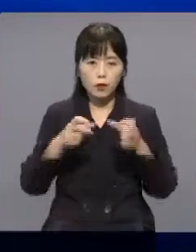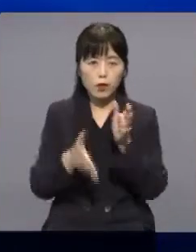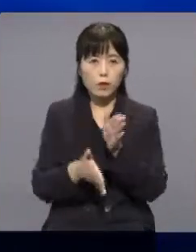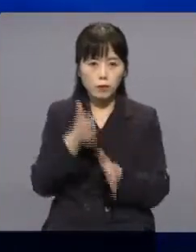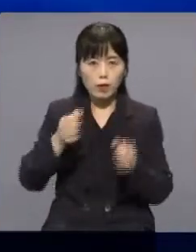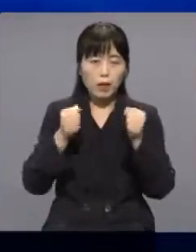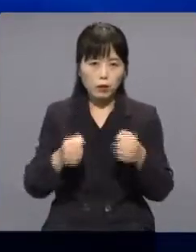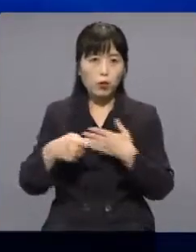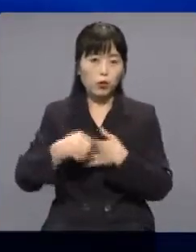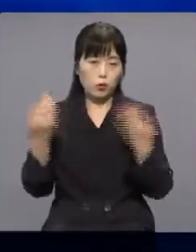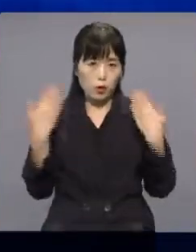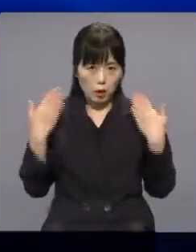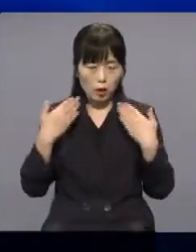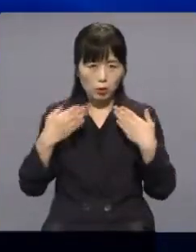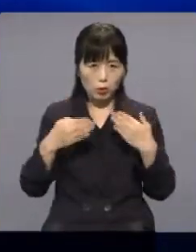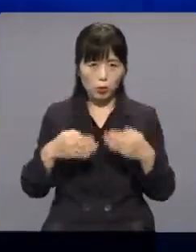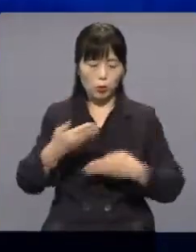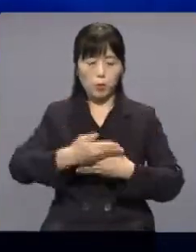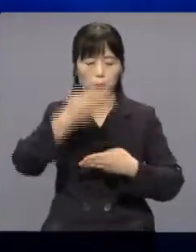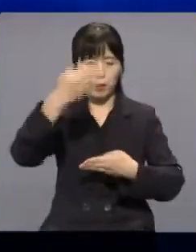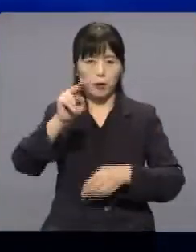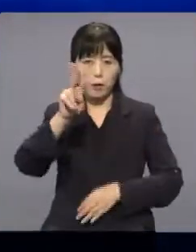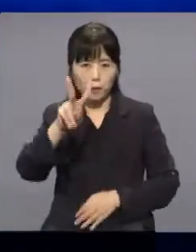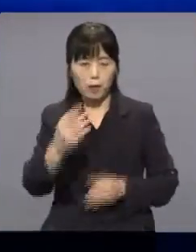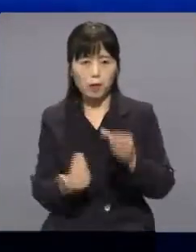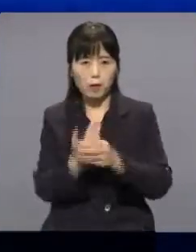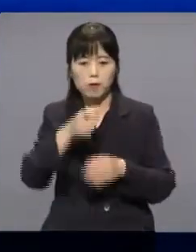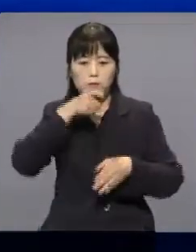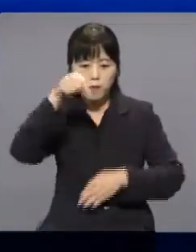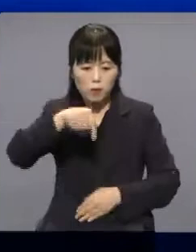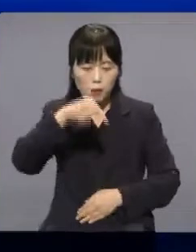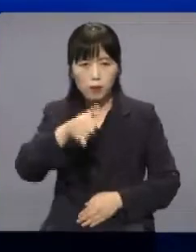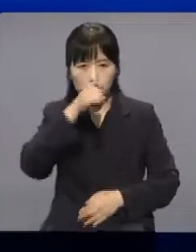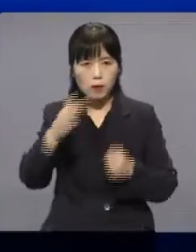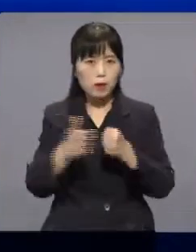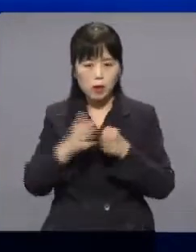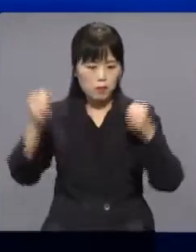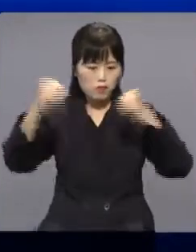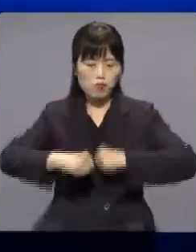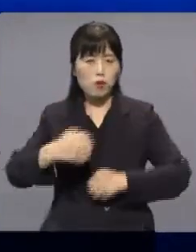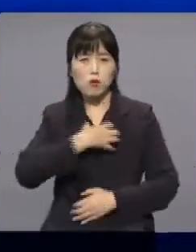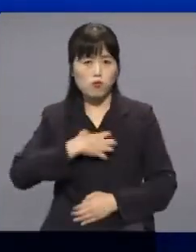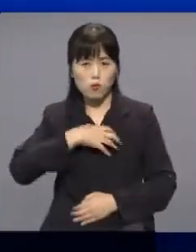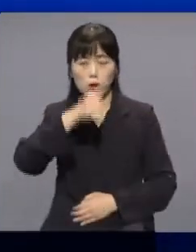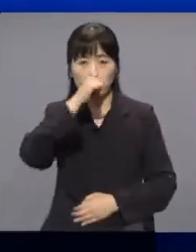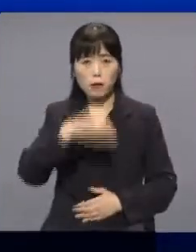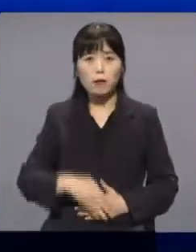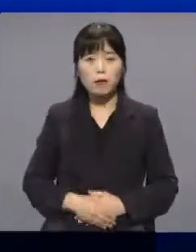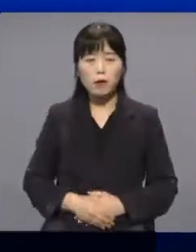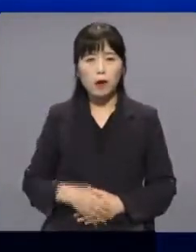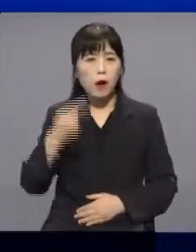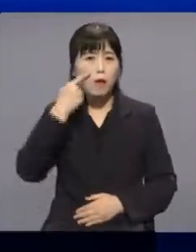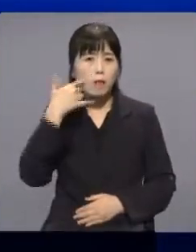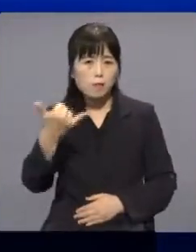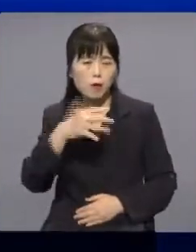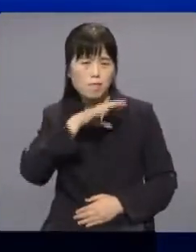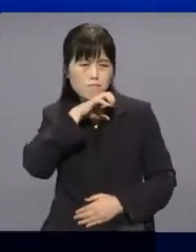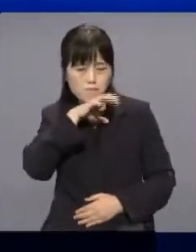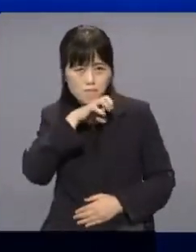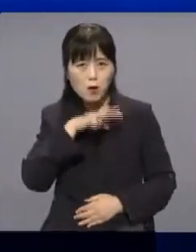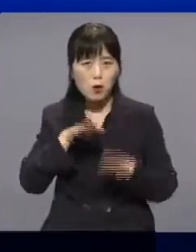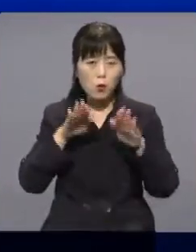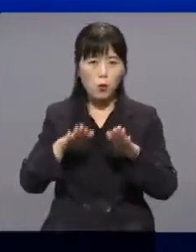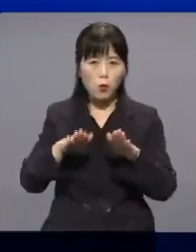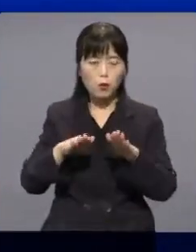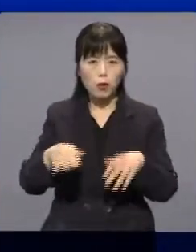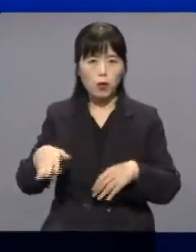성남시에 있는 한 초등학교 옹벽에 균열이 가고 건물 누수가 발생하면서 붕괴 우려가 나오고 있습니다 학부모들은 반발하며